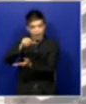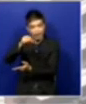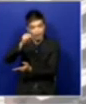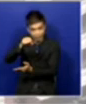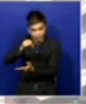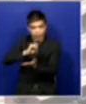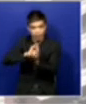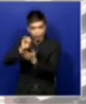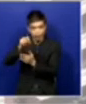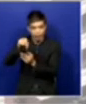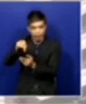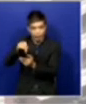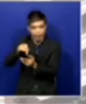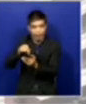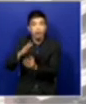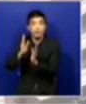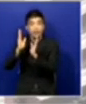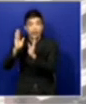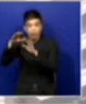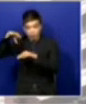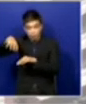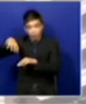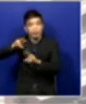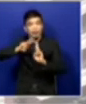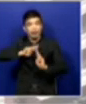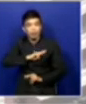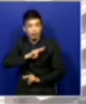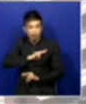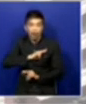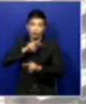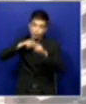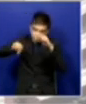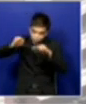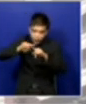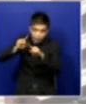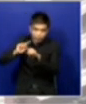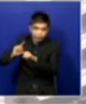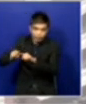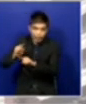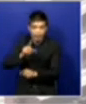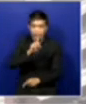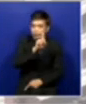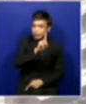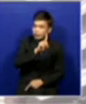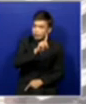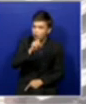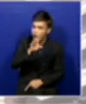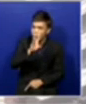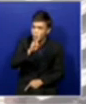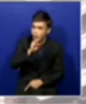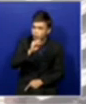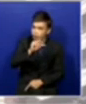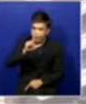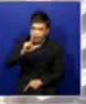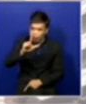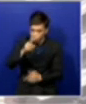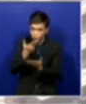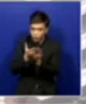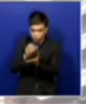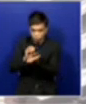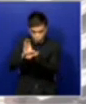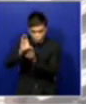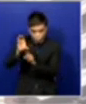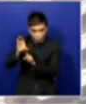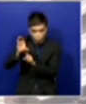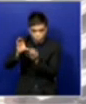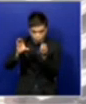านอื่นมารองรับด้วยเป็นหน่วยรับมีงบกลางด้วย160ล้านในขณะนั้นนะครับก็ถือว่าเยอะพอสมควร